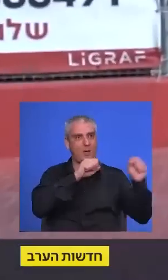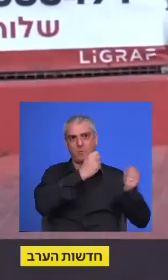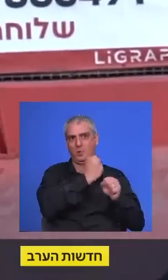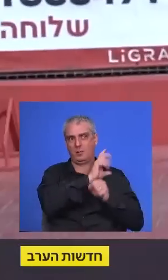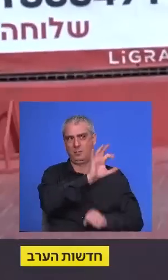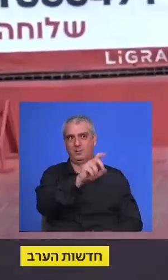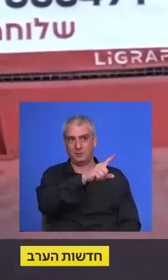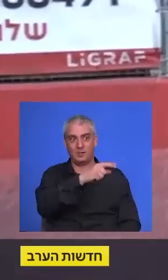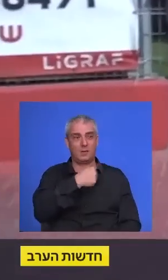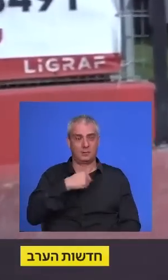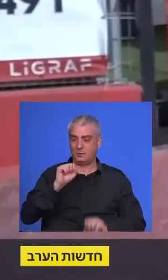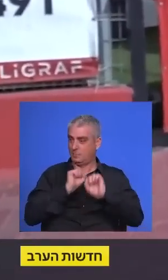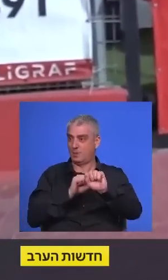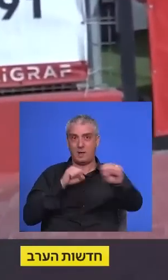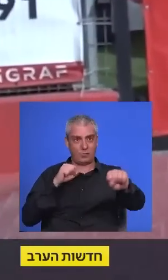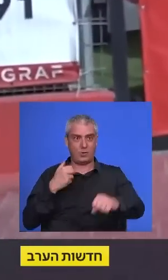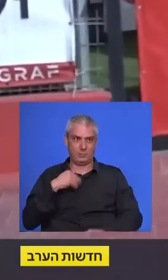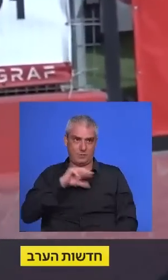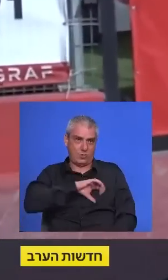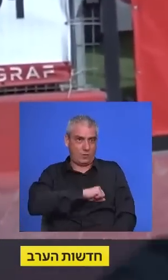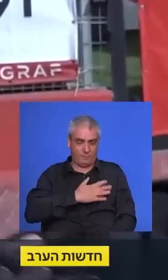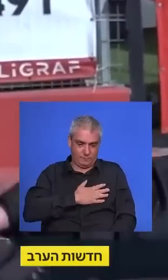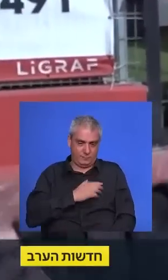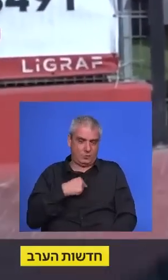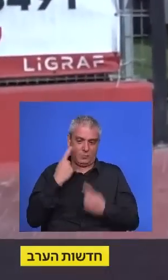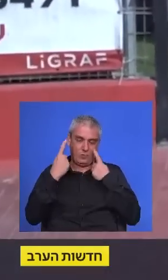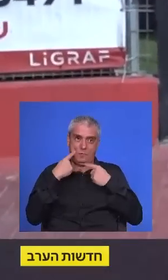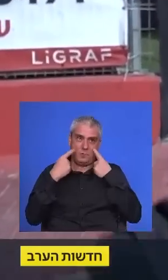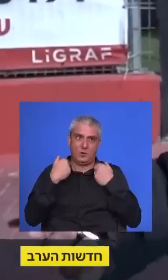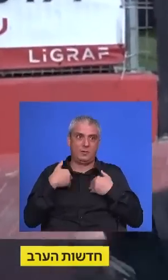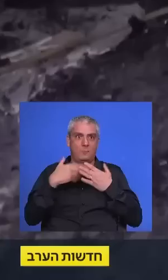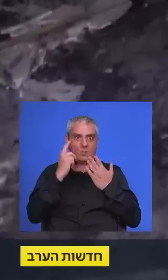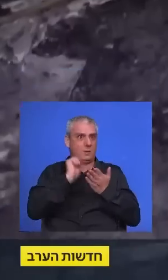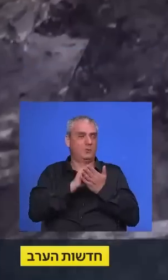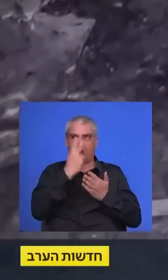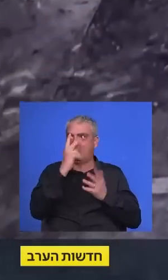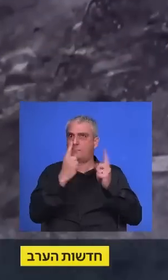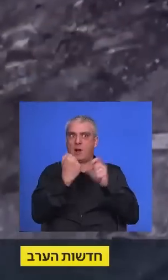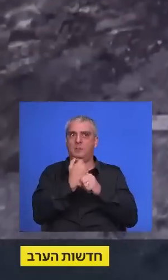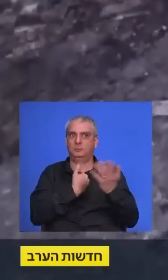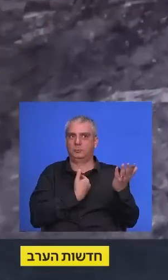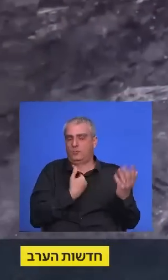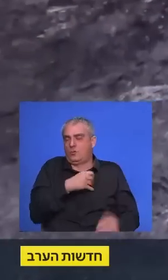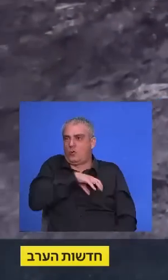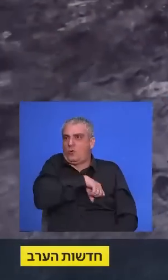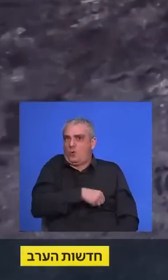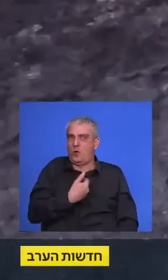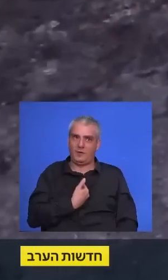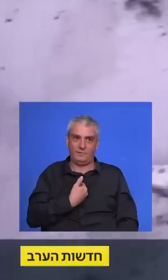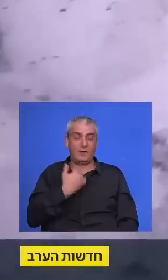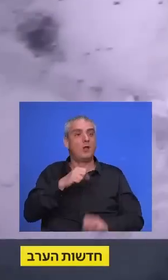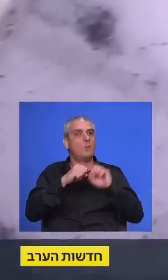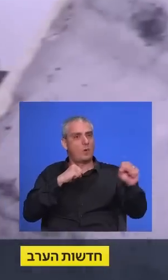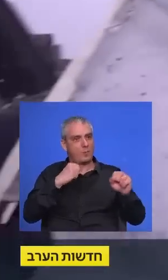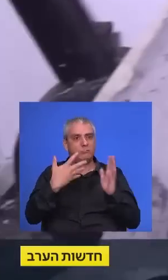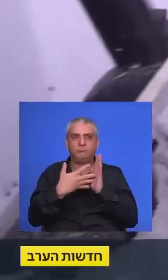אוהד הפועל מגיל קטן, באתי מכאב לב, אני ממש בוכה. בבוקר אני פותח עיתון, אני קורא מה עשו לי פה, כואב הלב. היום בהפועל לומדים את